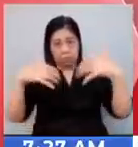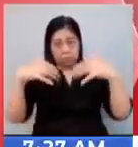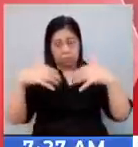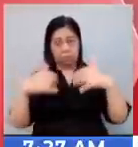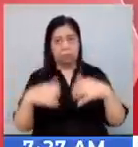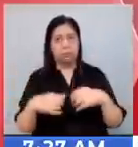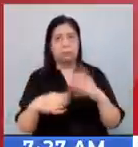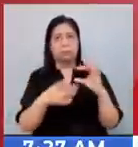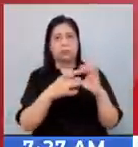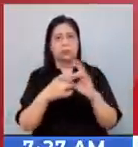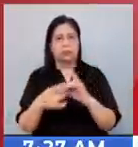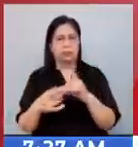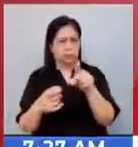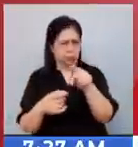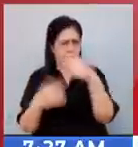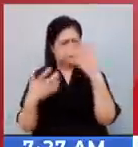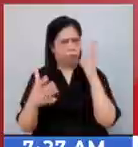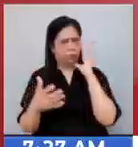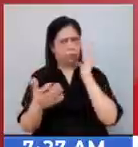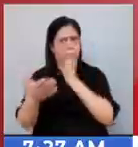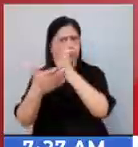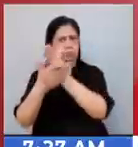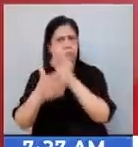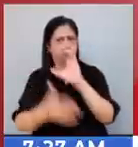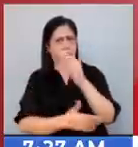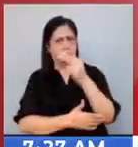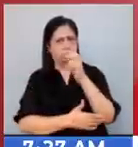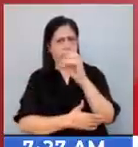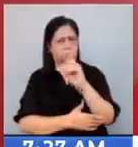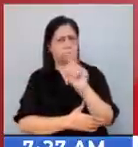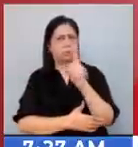lumapit na ba kayo sa CHED tungkol dito at anong sabi nila sa inyo?